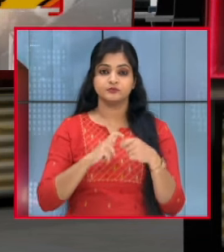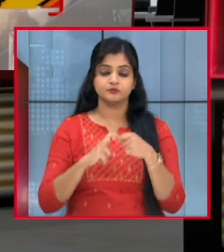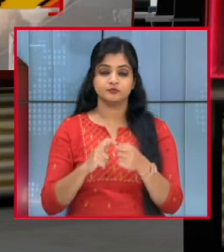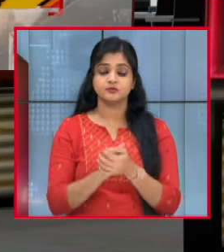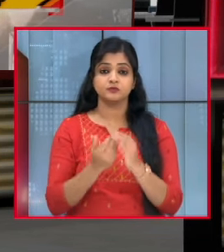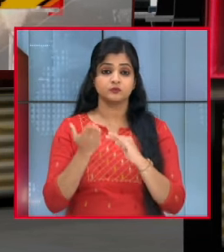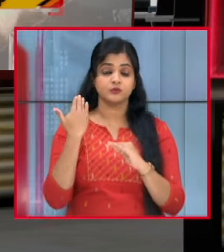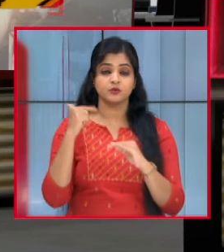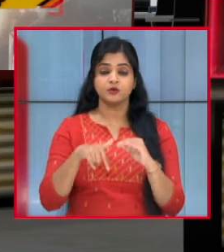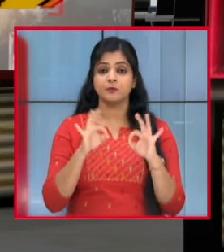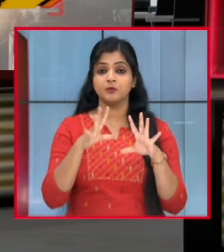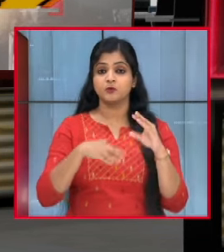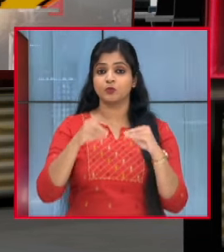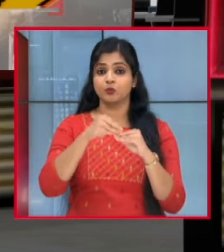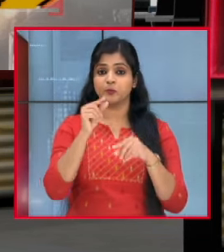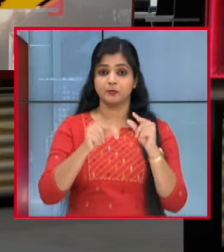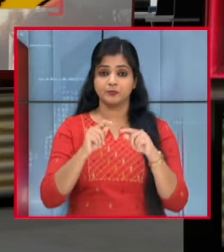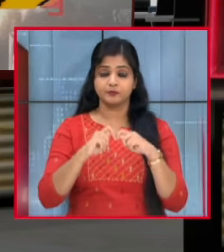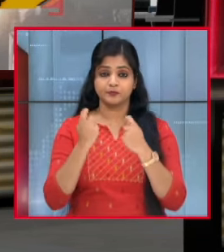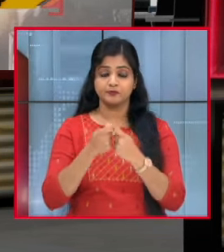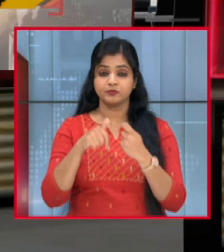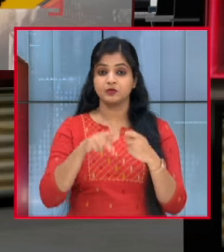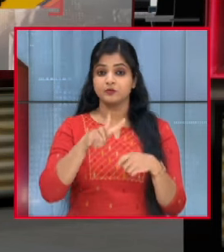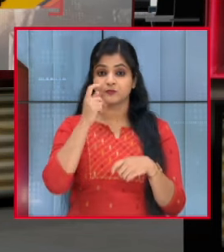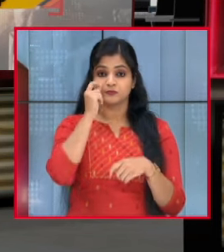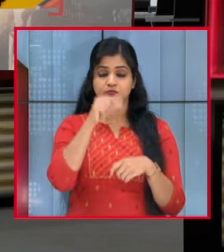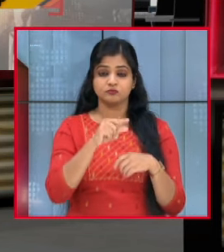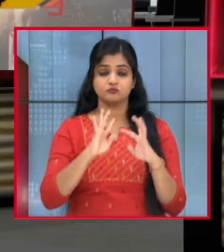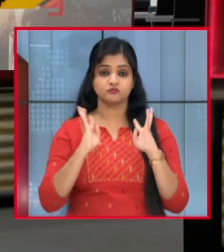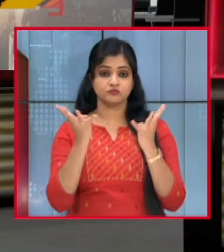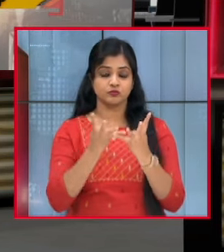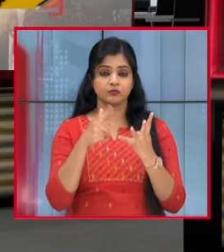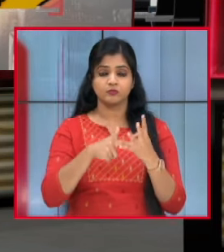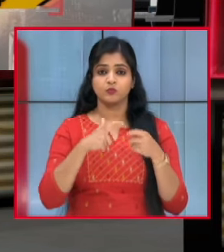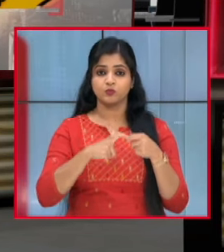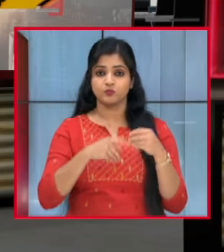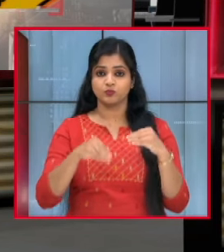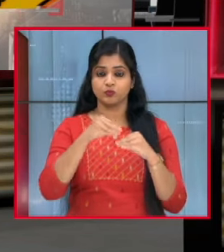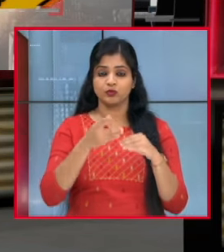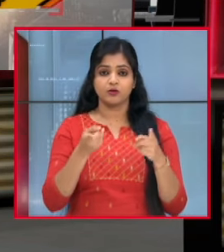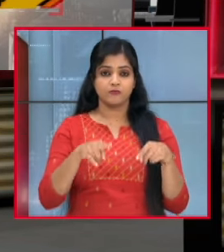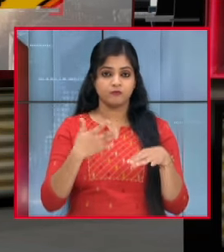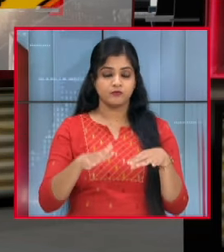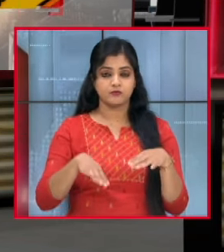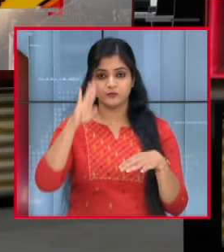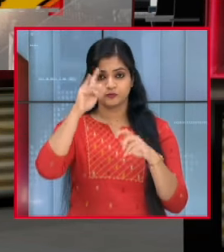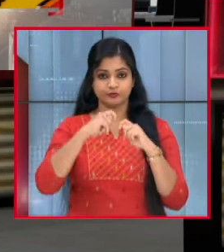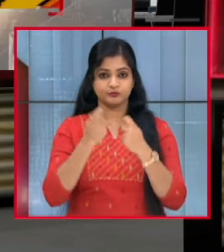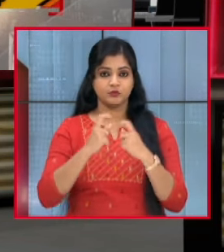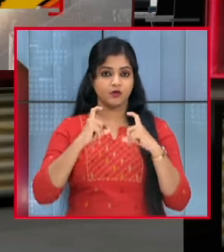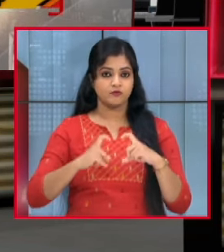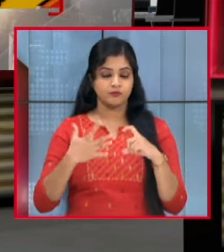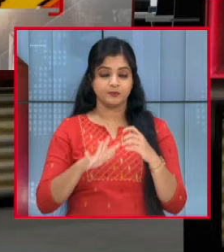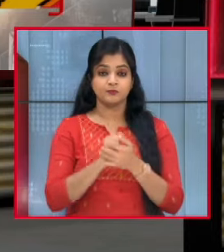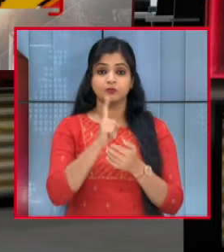നേരത്തെ തന്നെ 10-ലധികം ആളുകൾ ഇയാൾക്ക് ഈ വിശ്വനാഥന് ചുറ്റും കൂടി നിന്നതായൊക്കെ പോലീസ് സ്ഥിരീകരിച്ചിരുന്നു. ഈ 100-ലധികം പേരുടെ